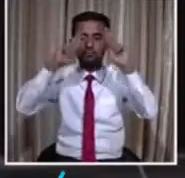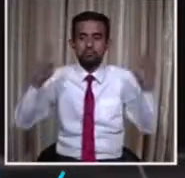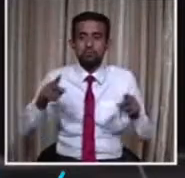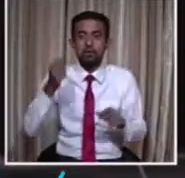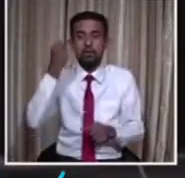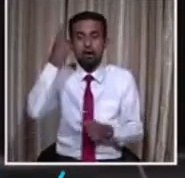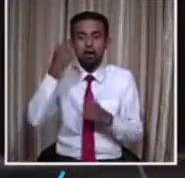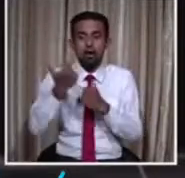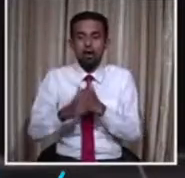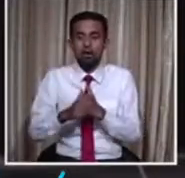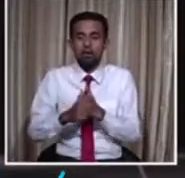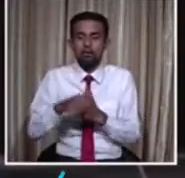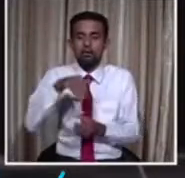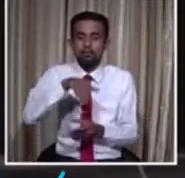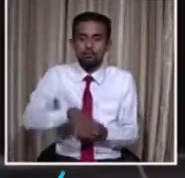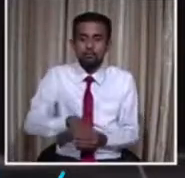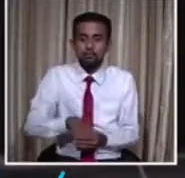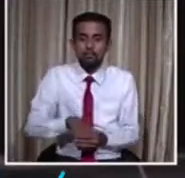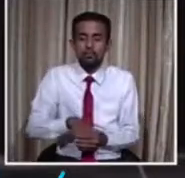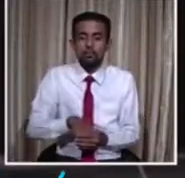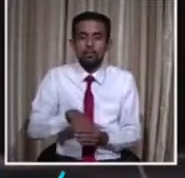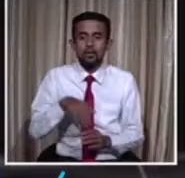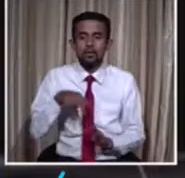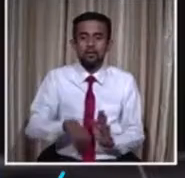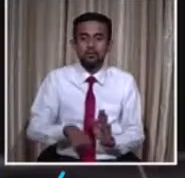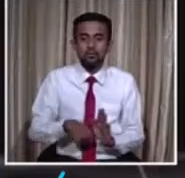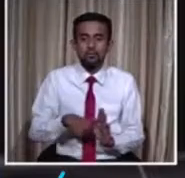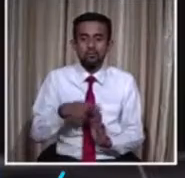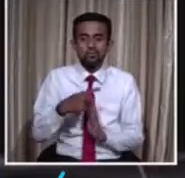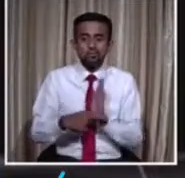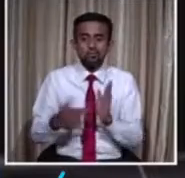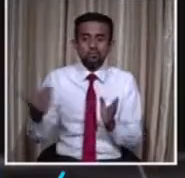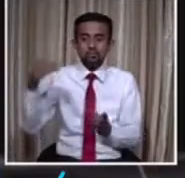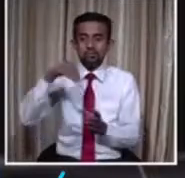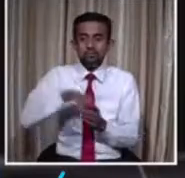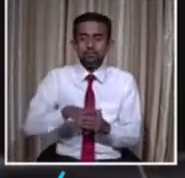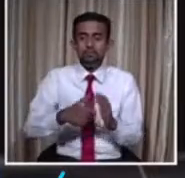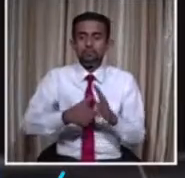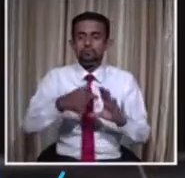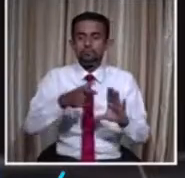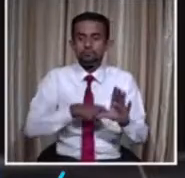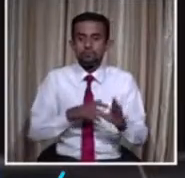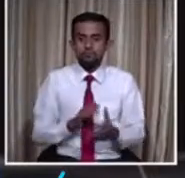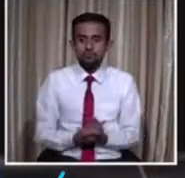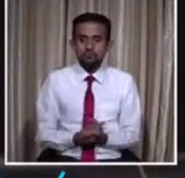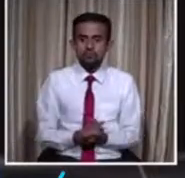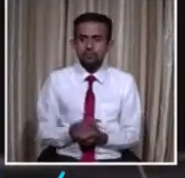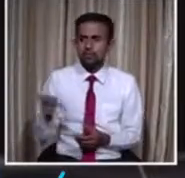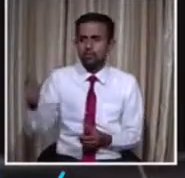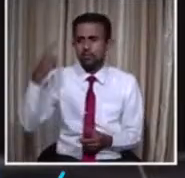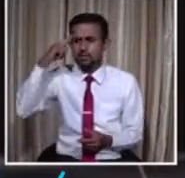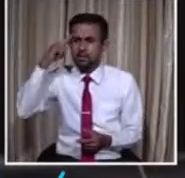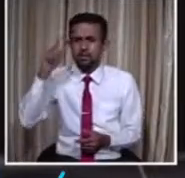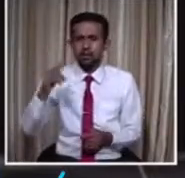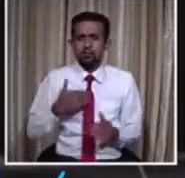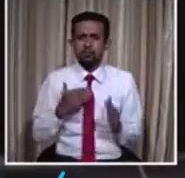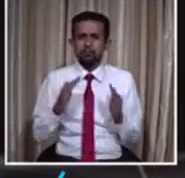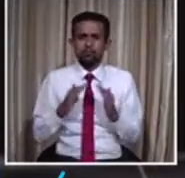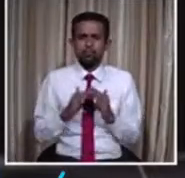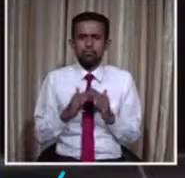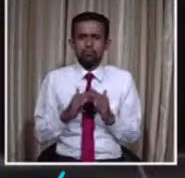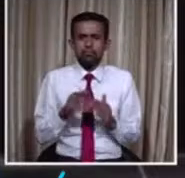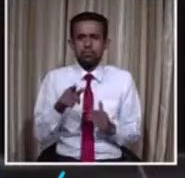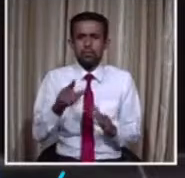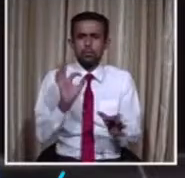hadima emagin Meka seta binna bahinna pota pada ganima metana kawura hari hitena nan ape giyak hari ka gari mokak